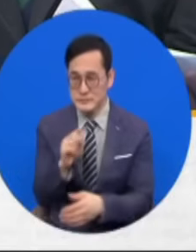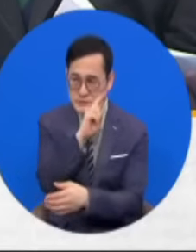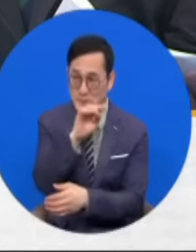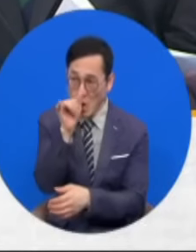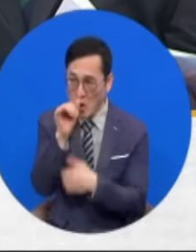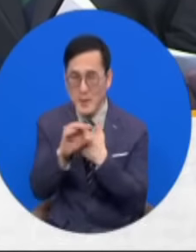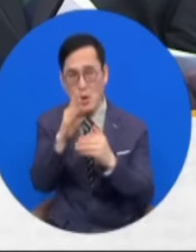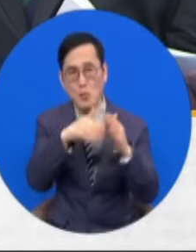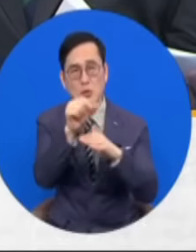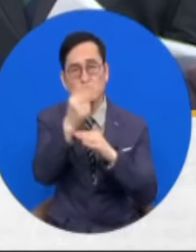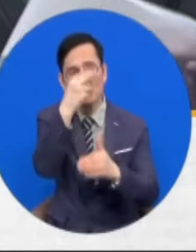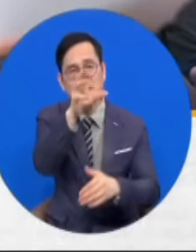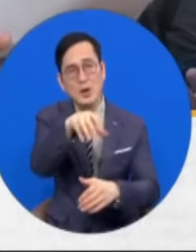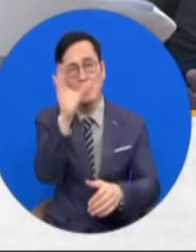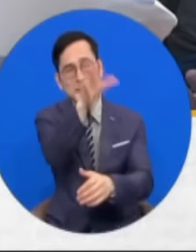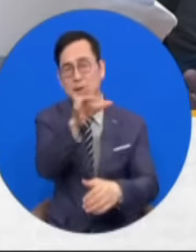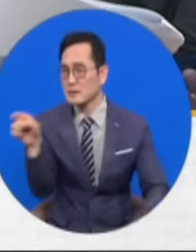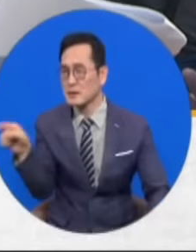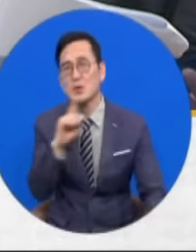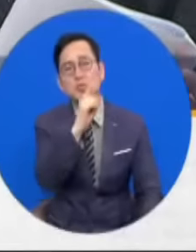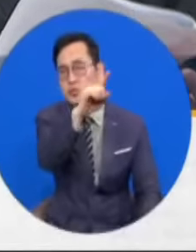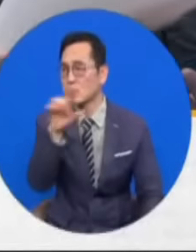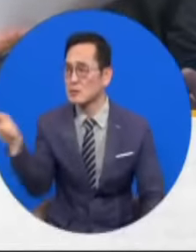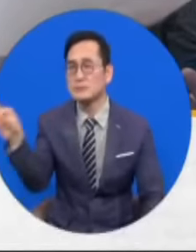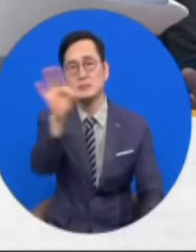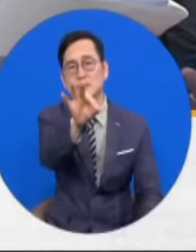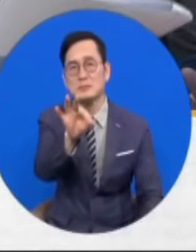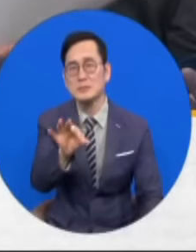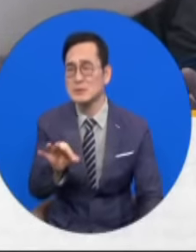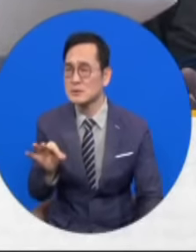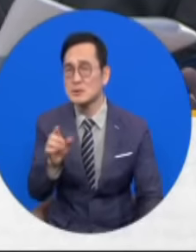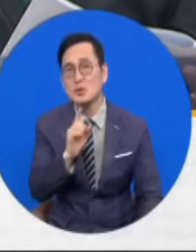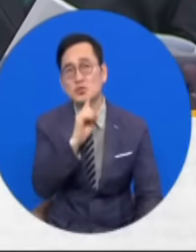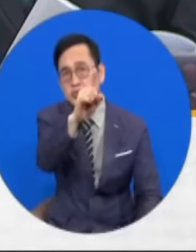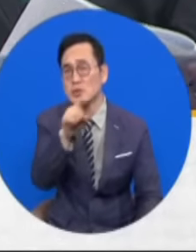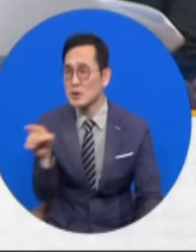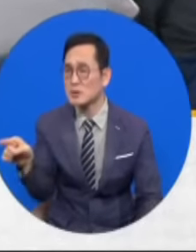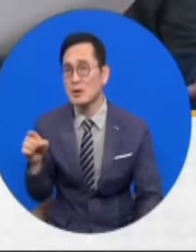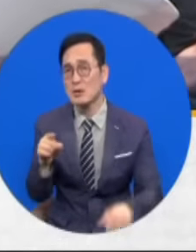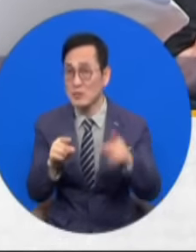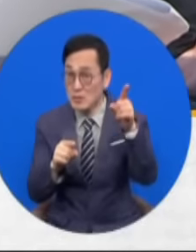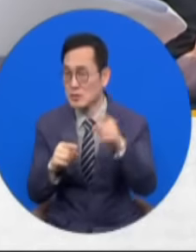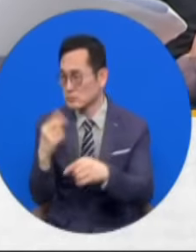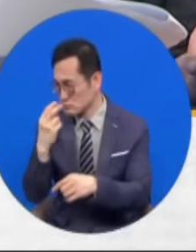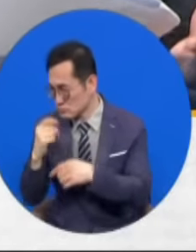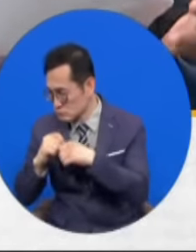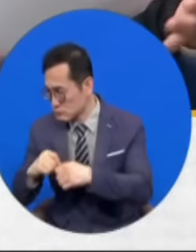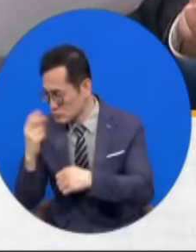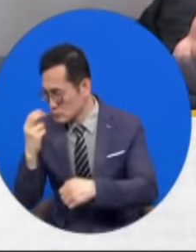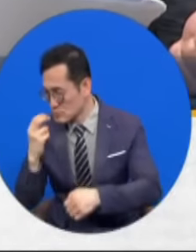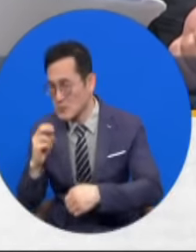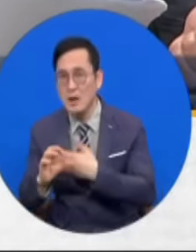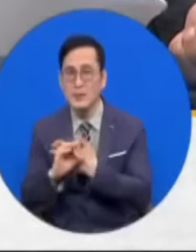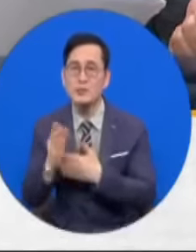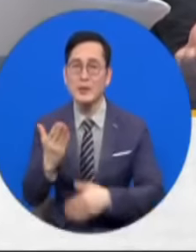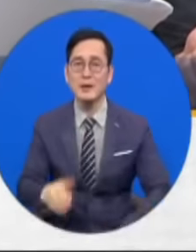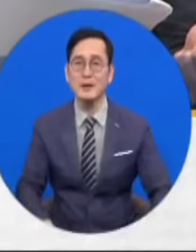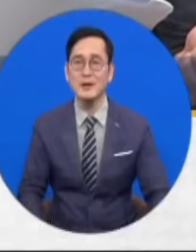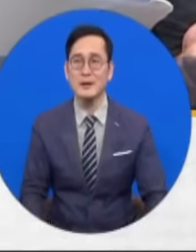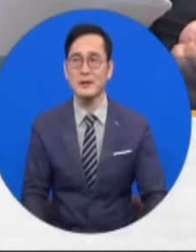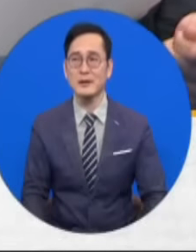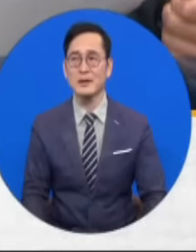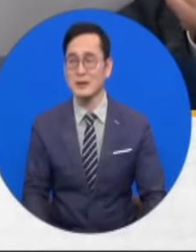아니냐 공수처를 통해서 수사를 하다 보면 거기서 이제 그 공수처 검사들이 실제 뭔가 의혹이나 실제 뭐 좀 증거들이